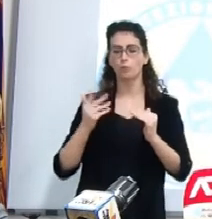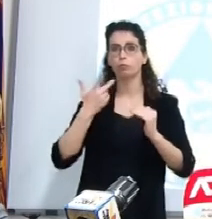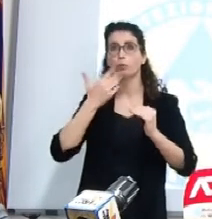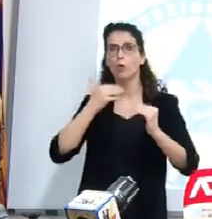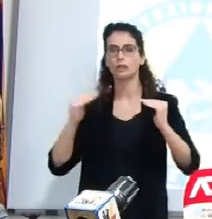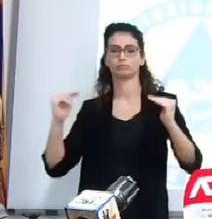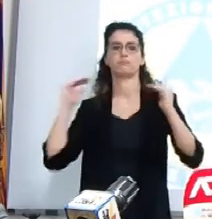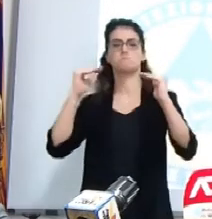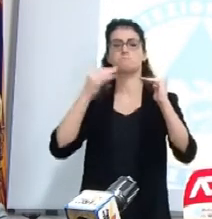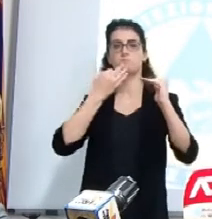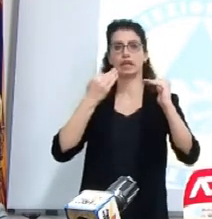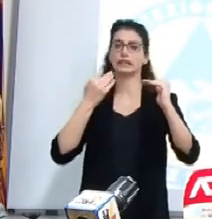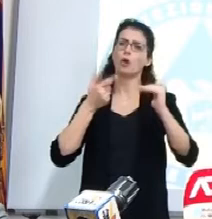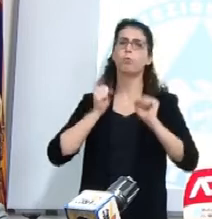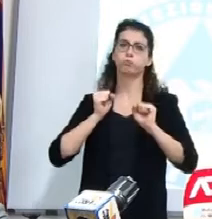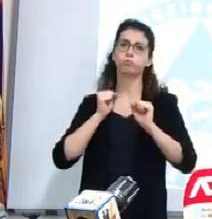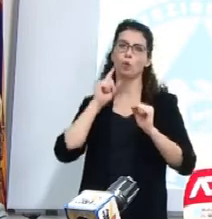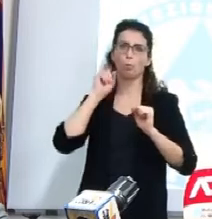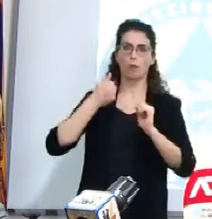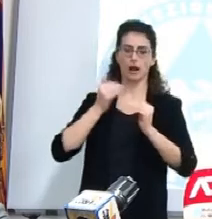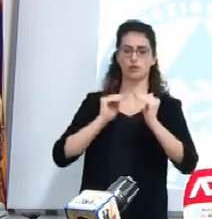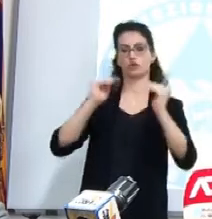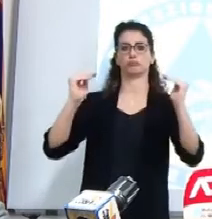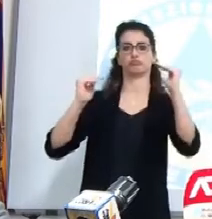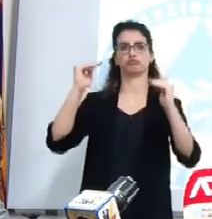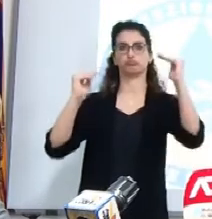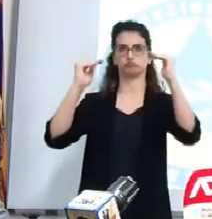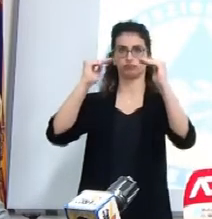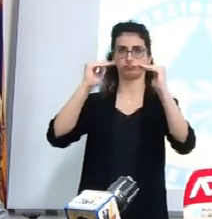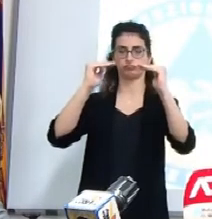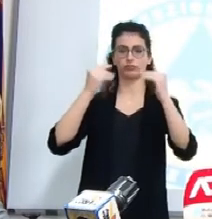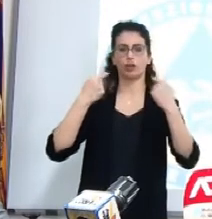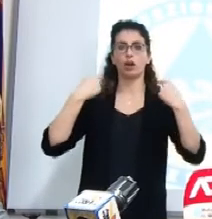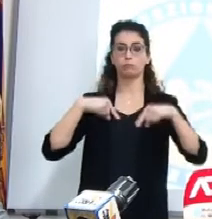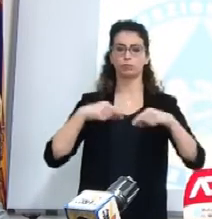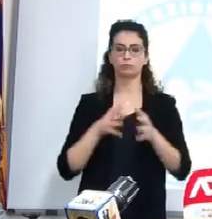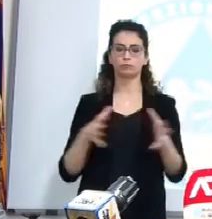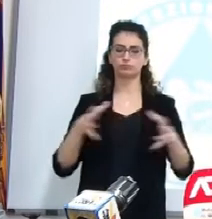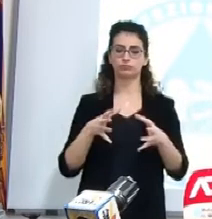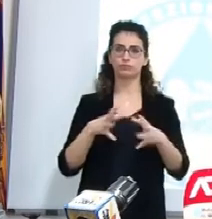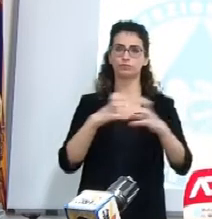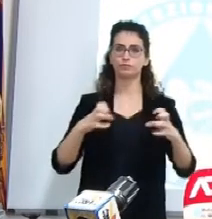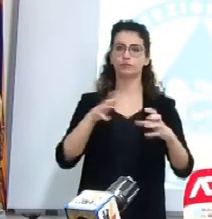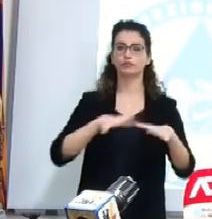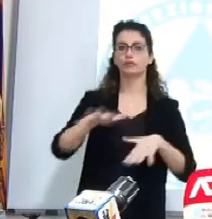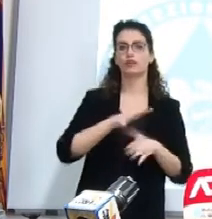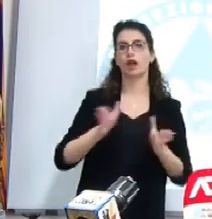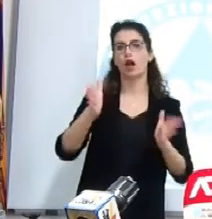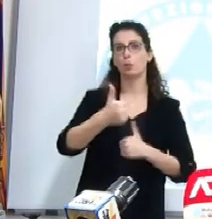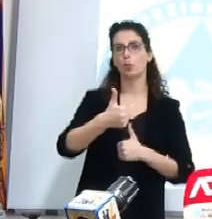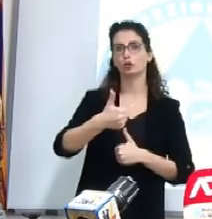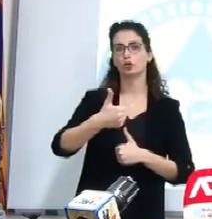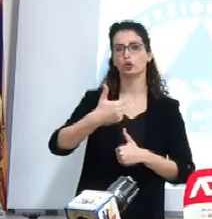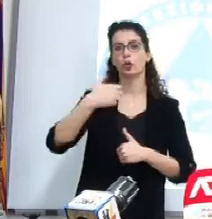essere ulteriormente migliorata e questo di costituire questo ambulatorio in cui noi abbiamo fatto delle schede per i